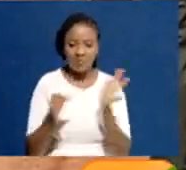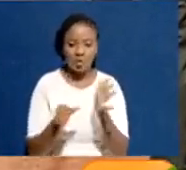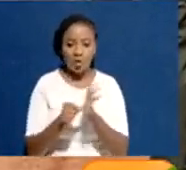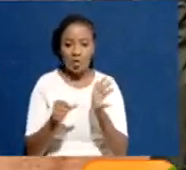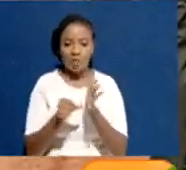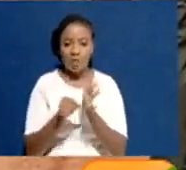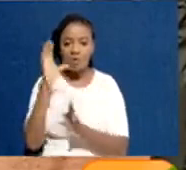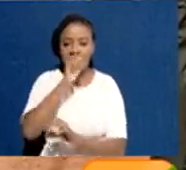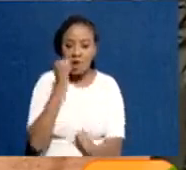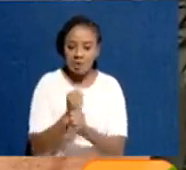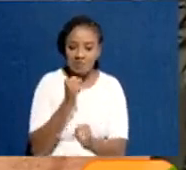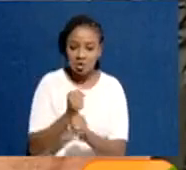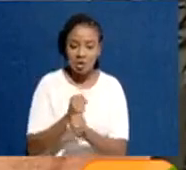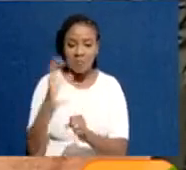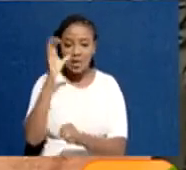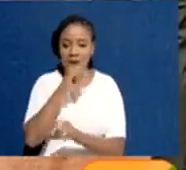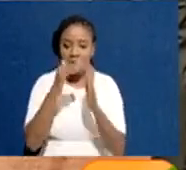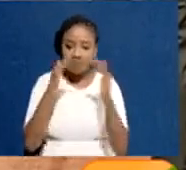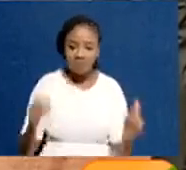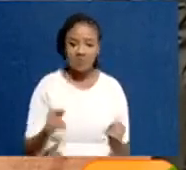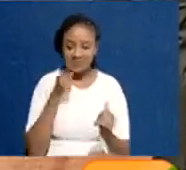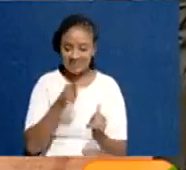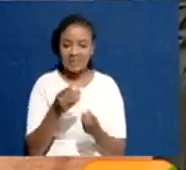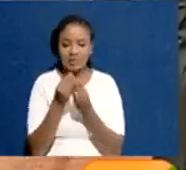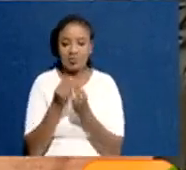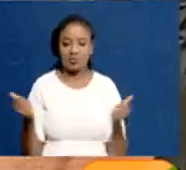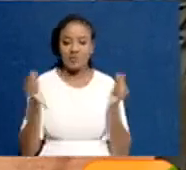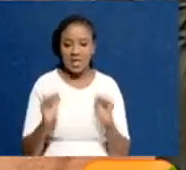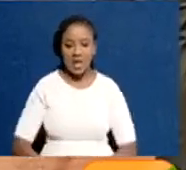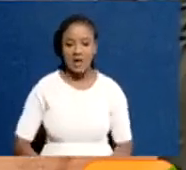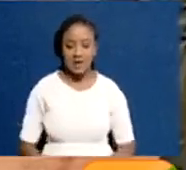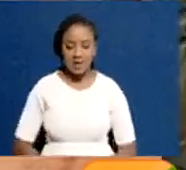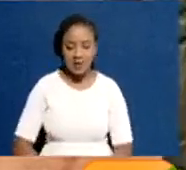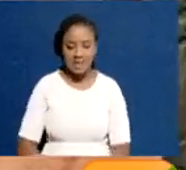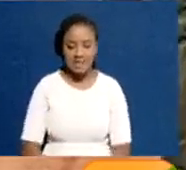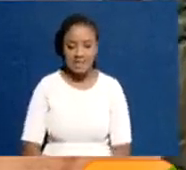nyumba na ukosefu wa ajira. Martin Munene, Runinga ya Citizen, County ya Embu.